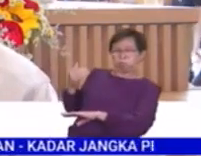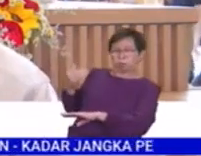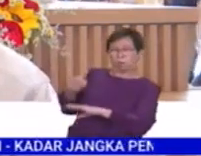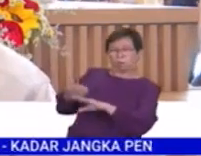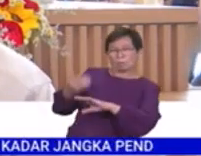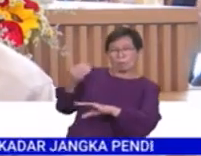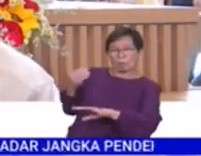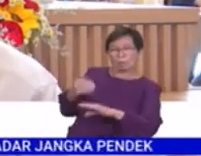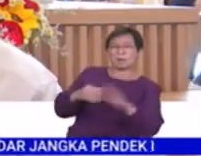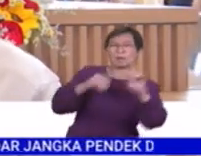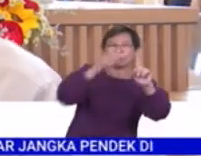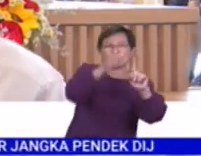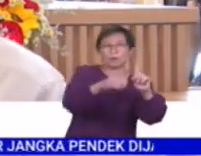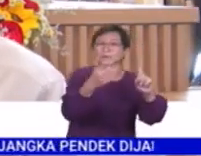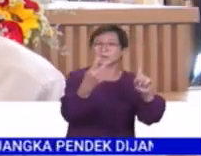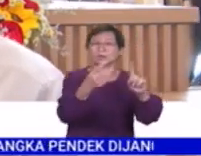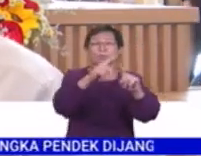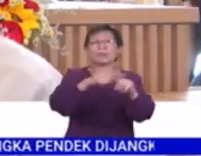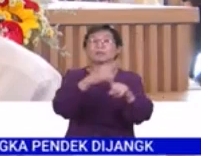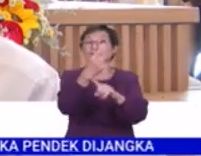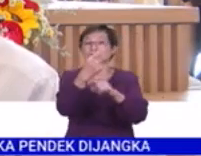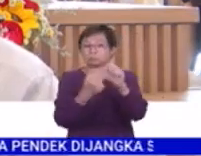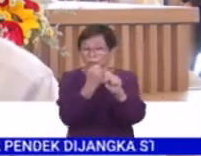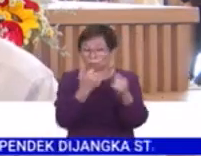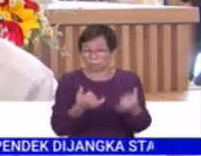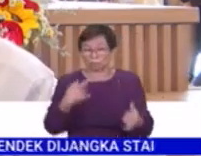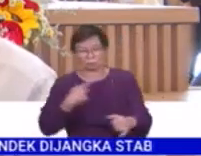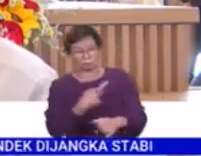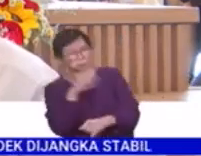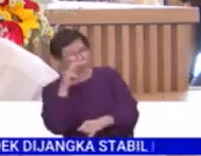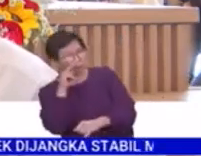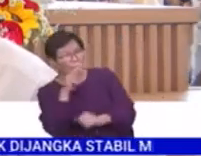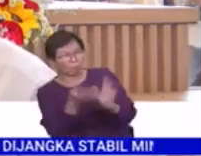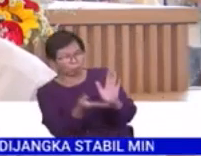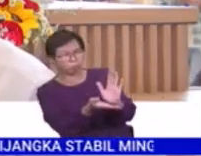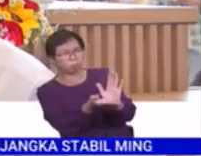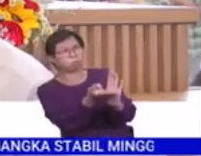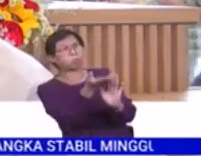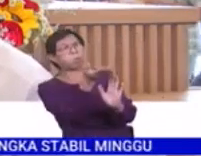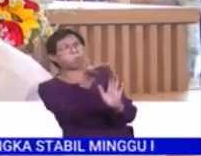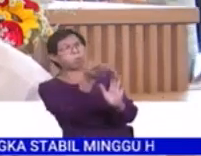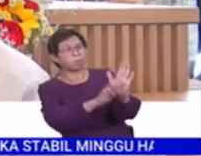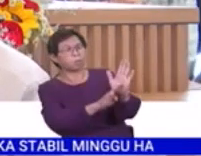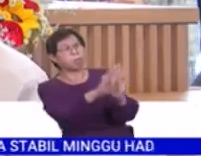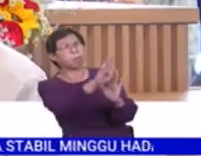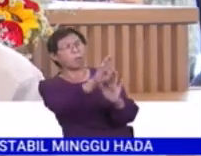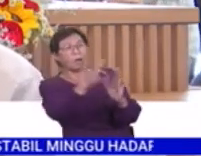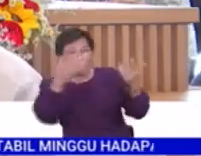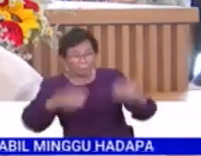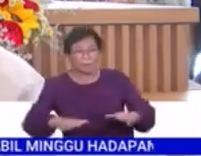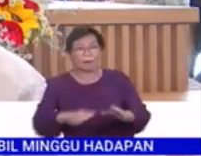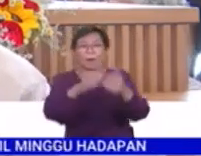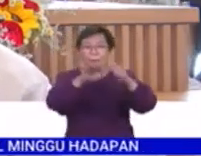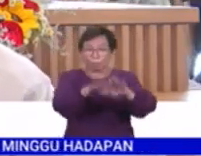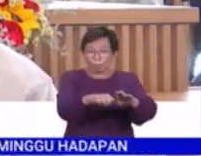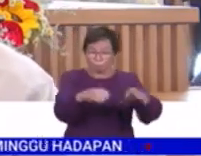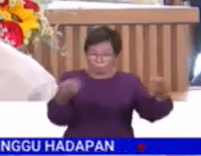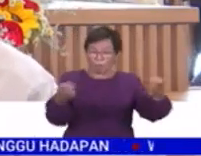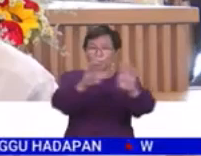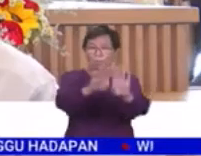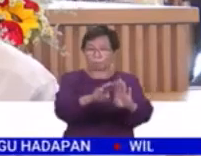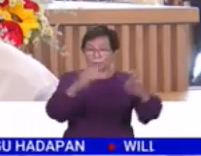since January this year, kita dah nampak ada peningkatan. So, selepas kita buka balik,